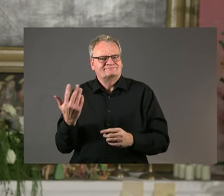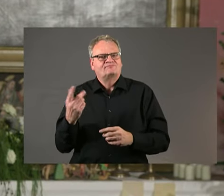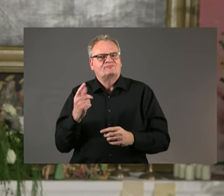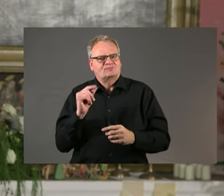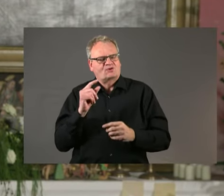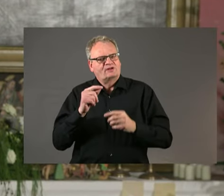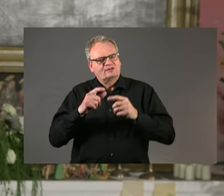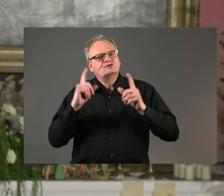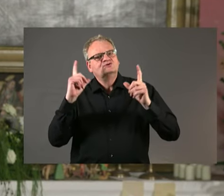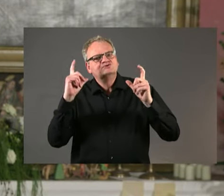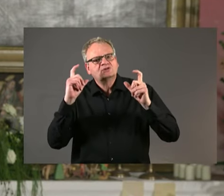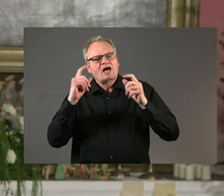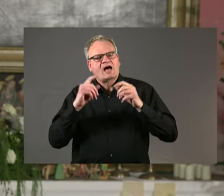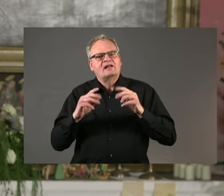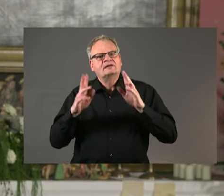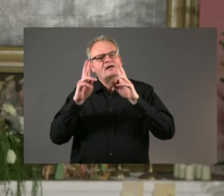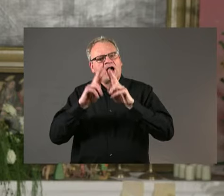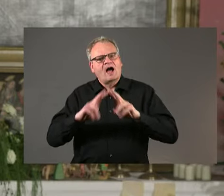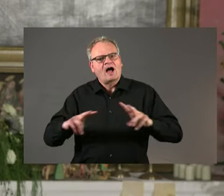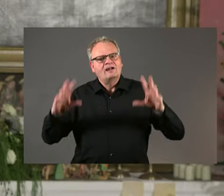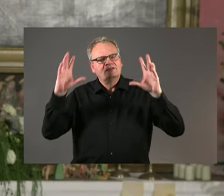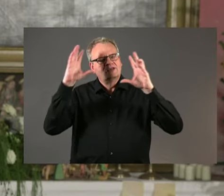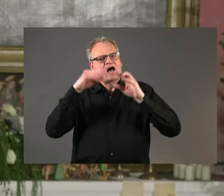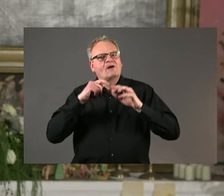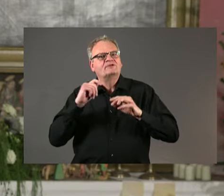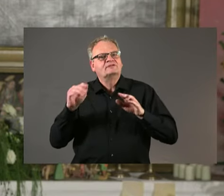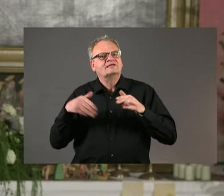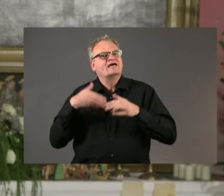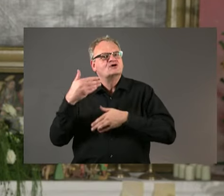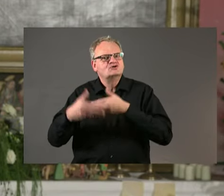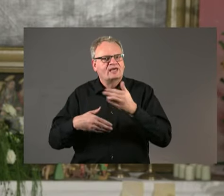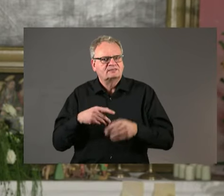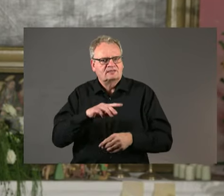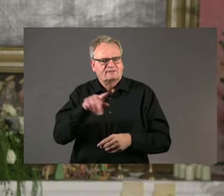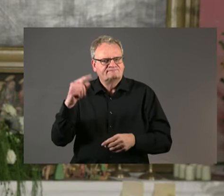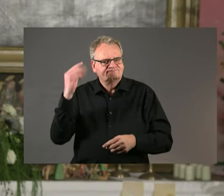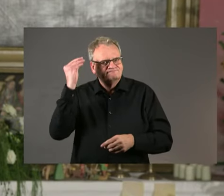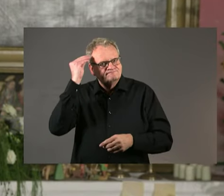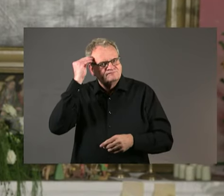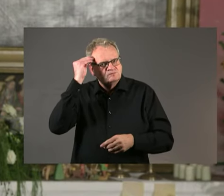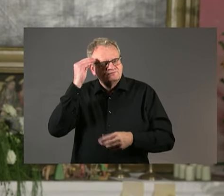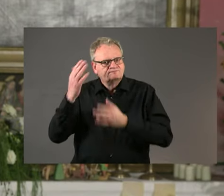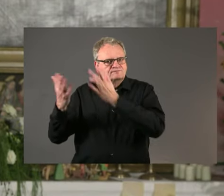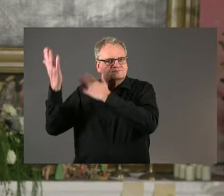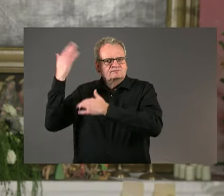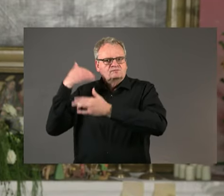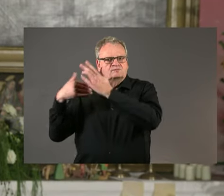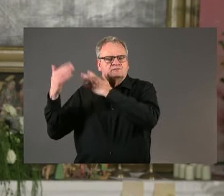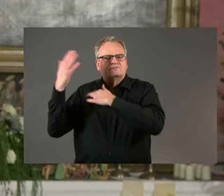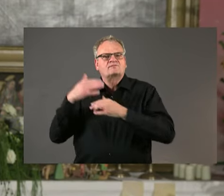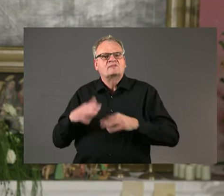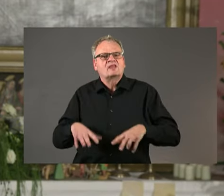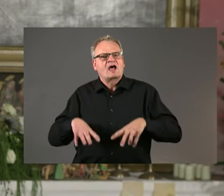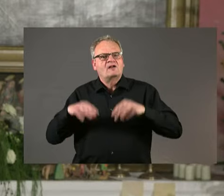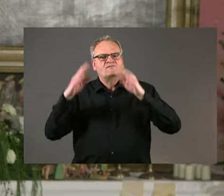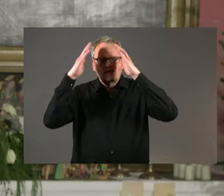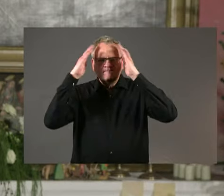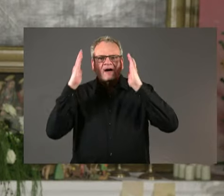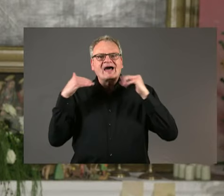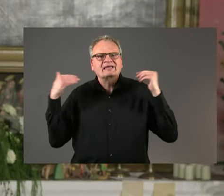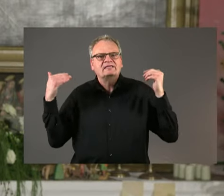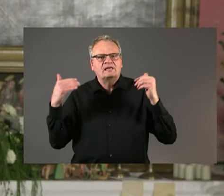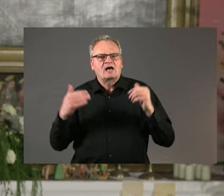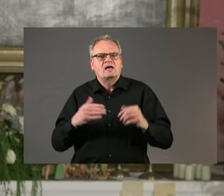den Zauber des Heiligen Abends. Wir erinnern uns an den Anfang unseres Glaubens, als Maria im Stall